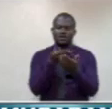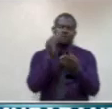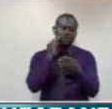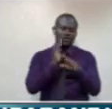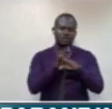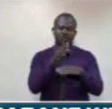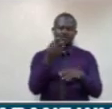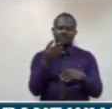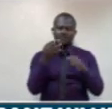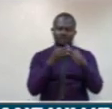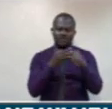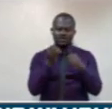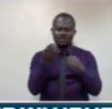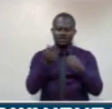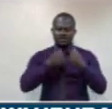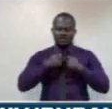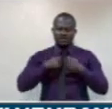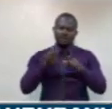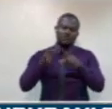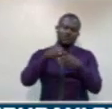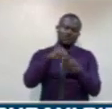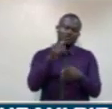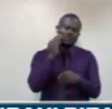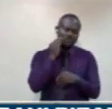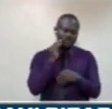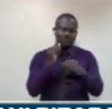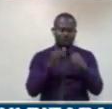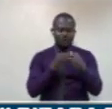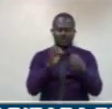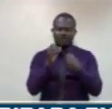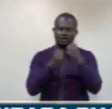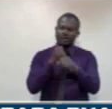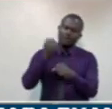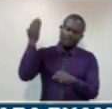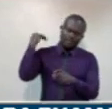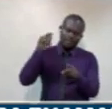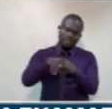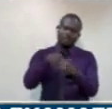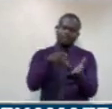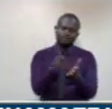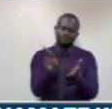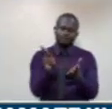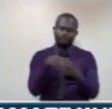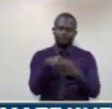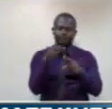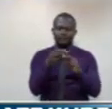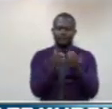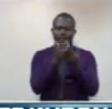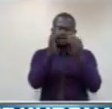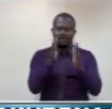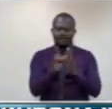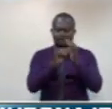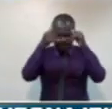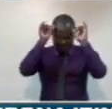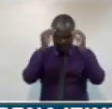zisaga 180 z'amafaranga y'u Rwanda, ziyongera kuri miliyoni zisaga 80 z'umwaka ushize nazo batarishyurwa. Mwizina ry'aborozi mu karere ka